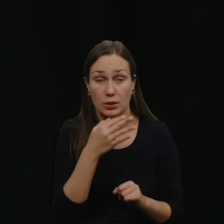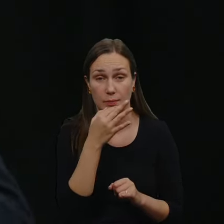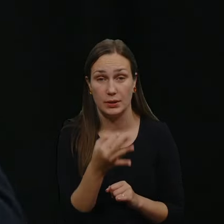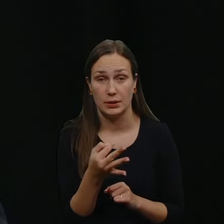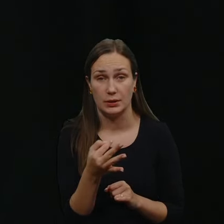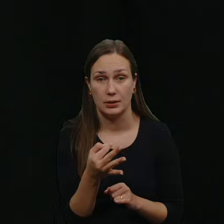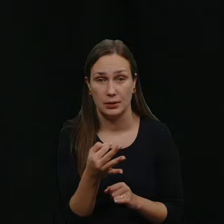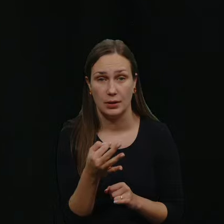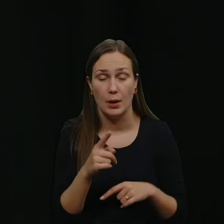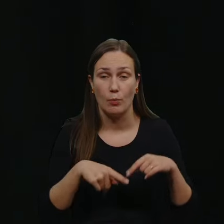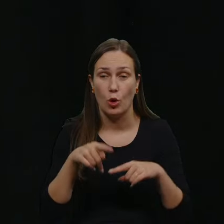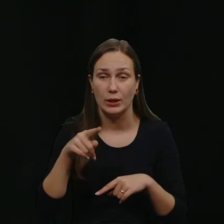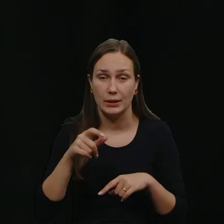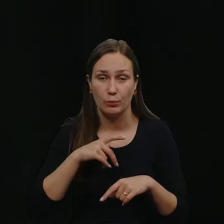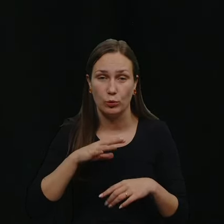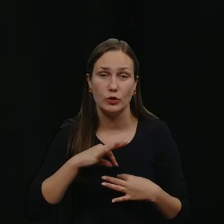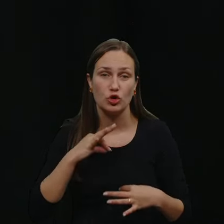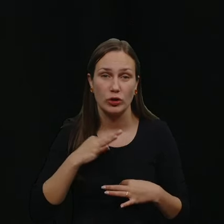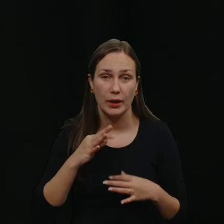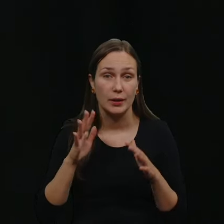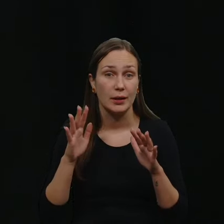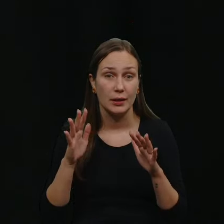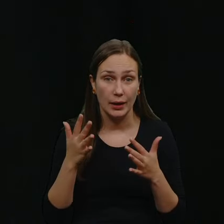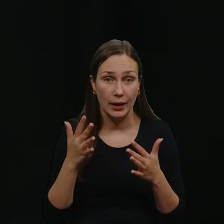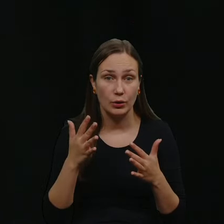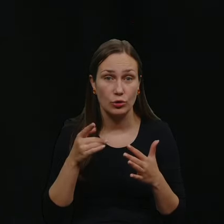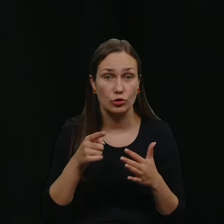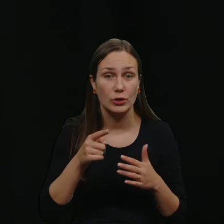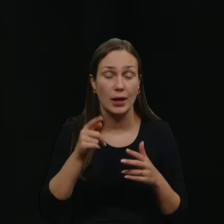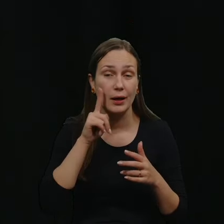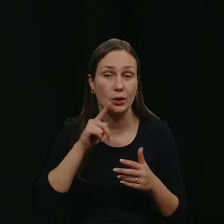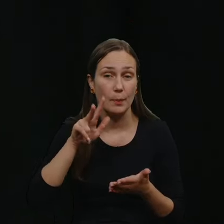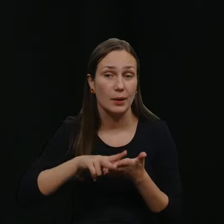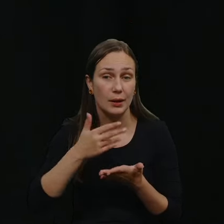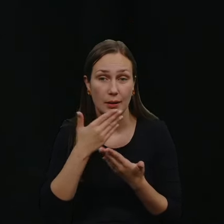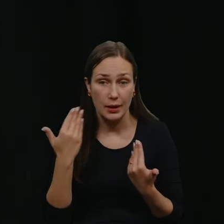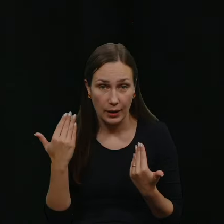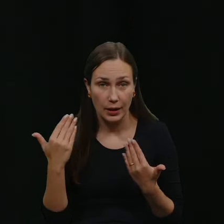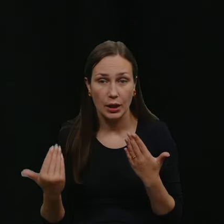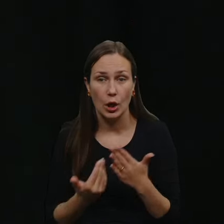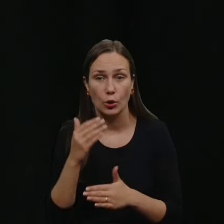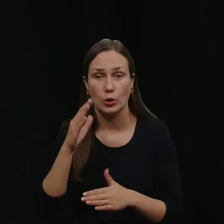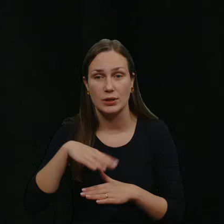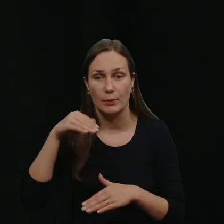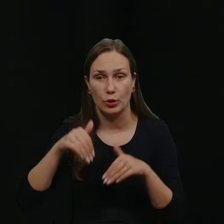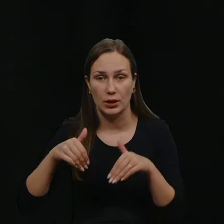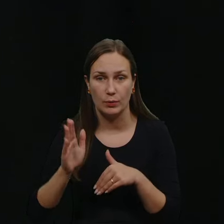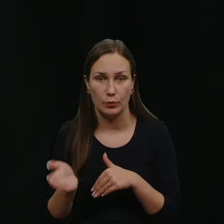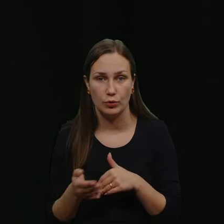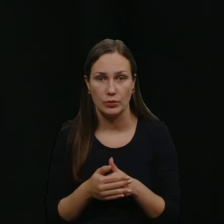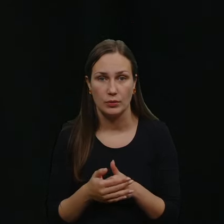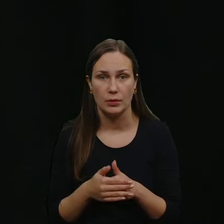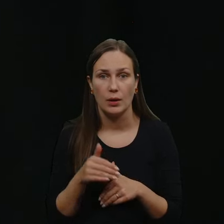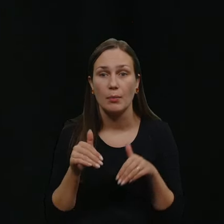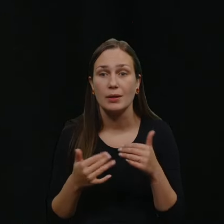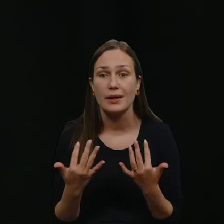reiškia, išgazdinti politikai, kad jeigu nepatvirtinam šitos kandidatūros, reiškia, nauji Seimo rinkimai. Tai žinot, kiek balsavo,